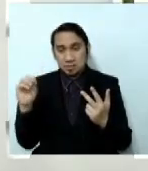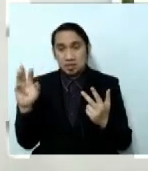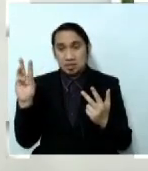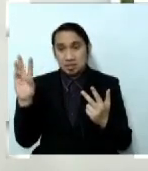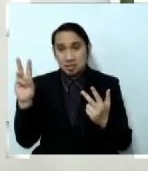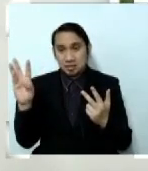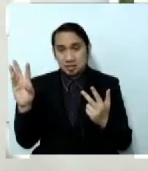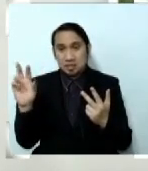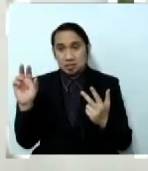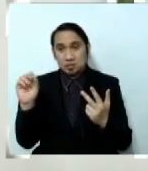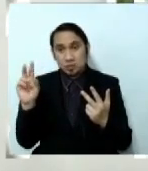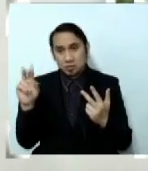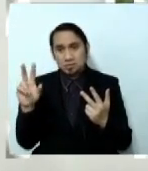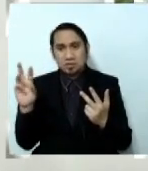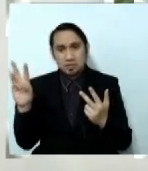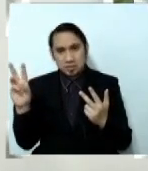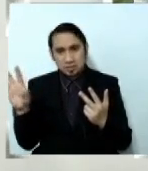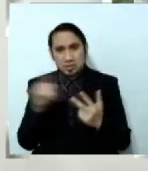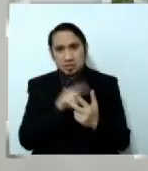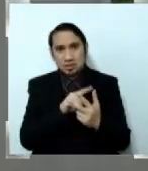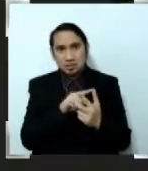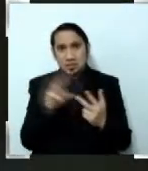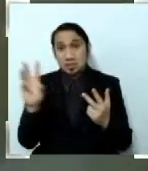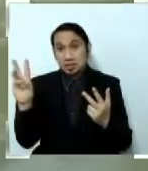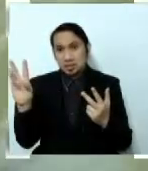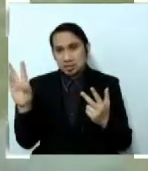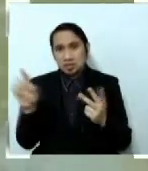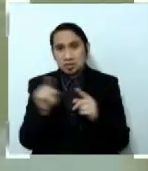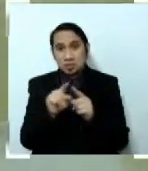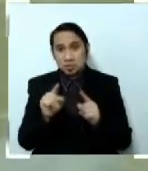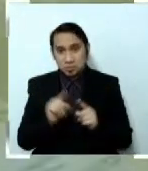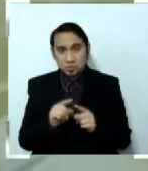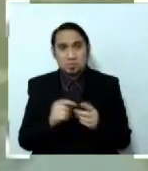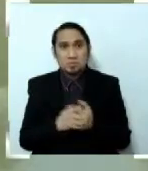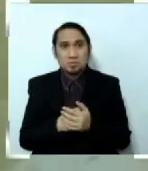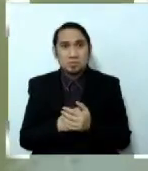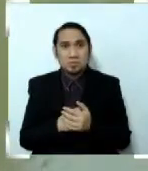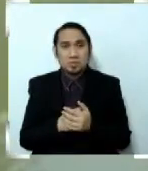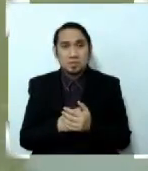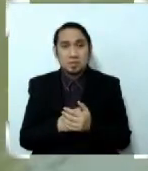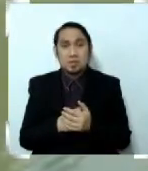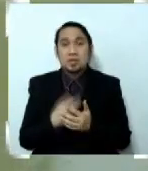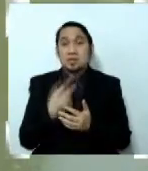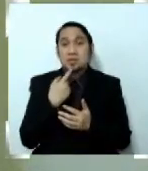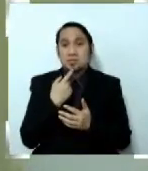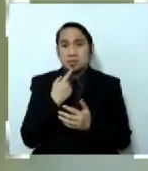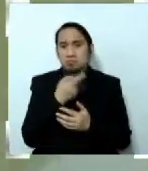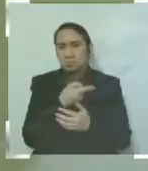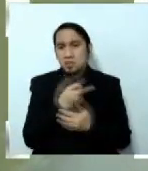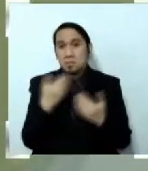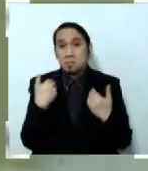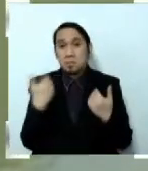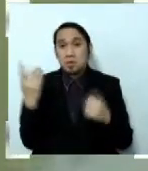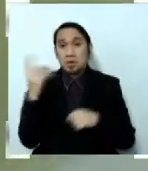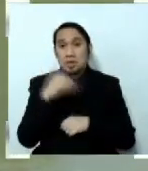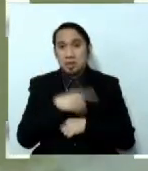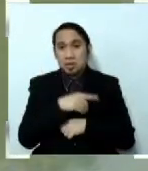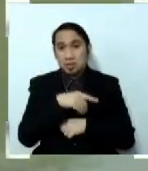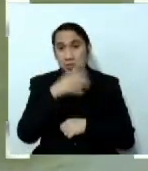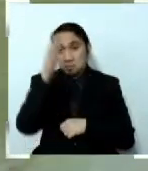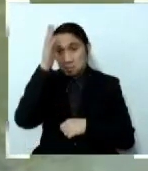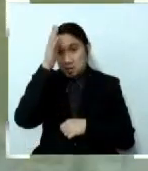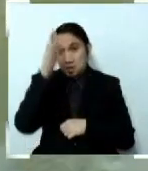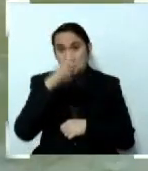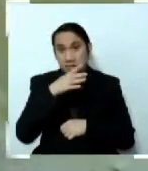at si Jade Cerdo na 16 na taong gulang din. Ayon sa barangay, birthday ng magulang ng isa sa mga biktima kaya